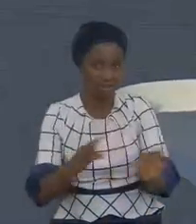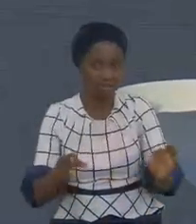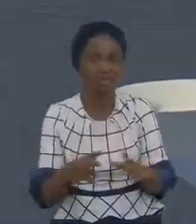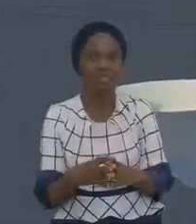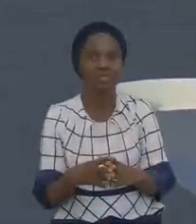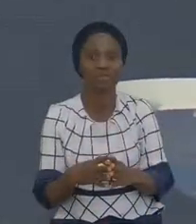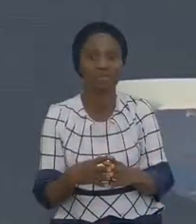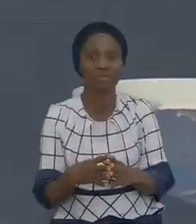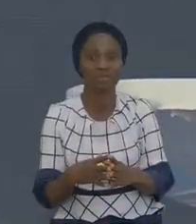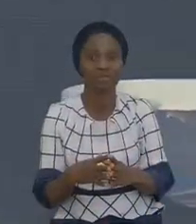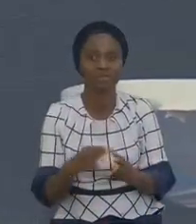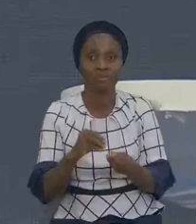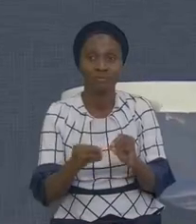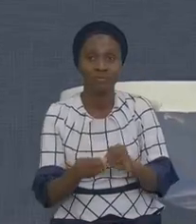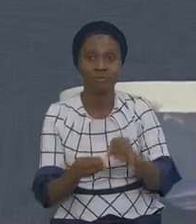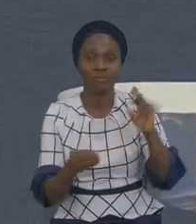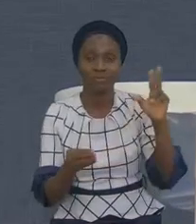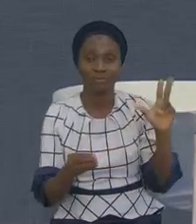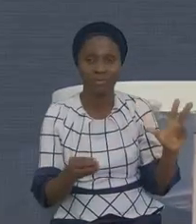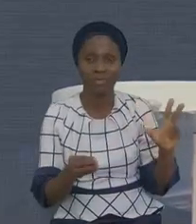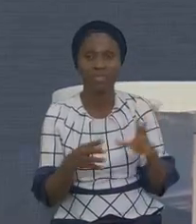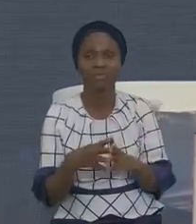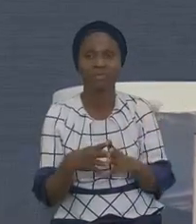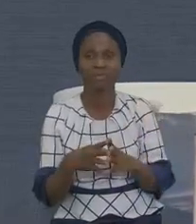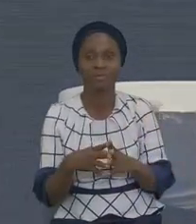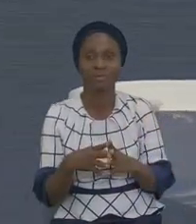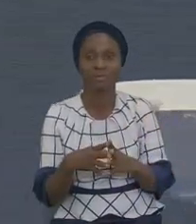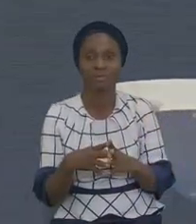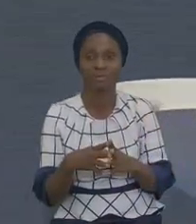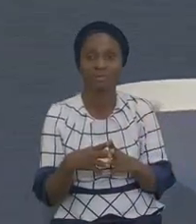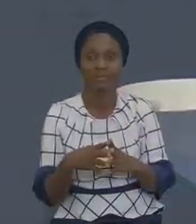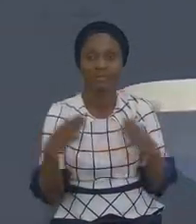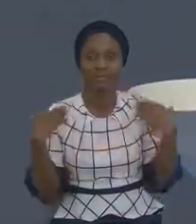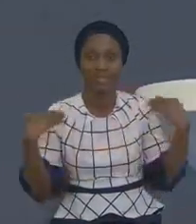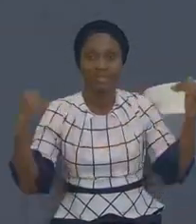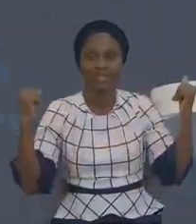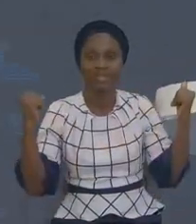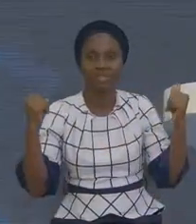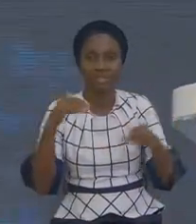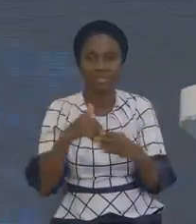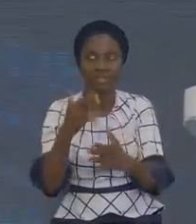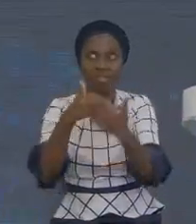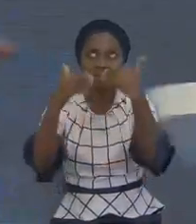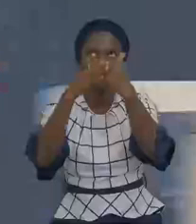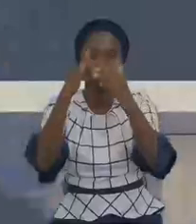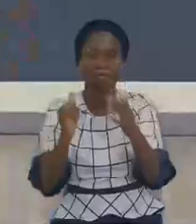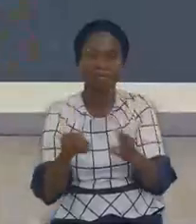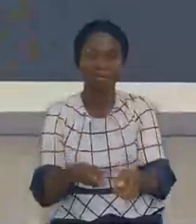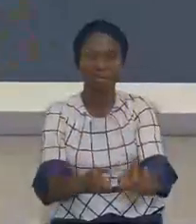la diligence sur l'autoroute du Seigneur. La diligence